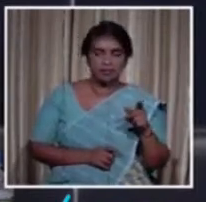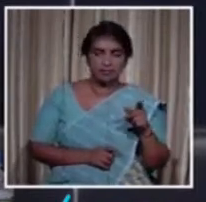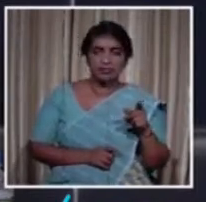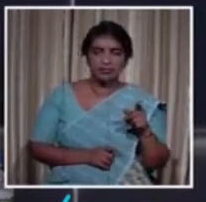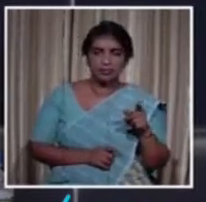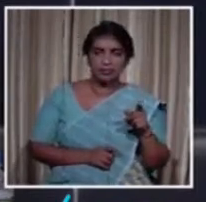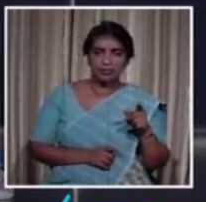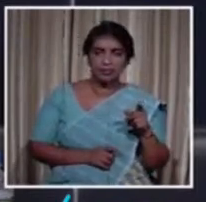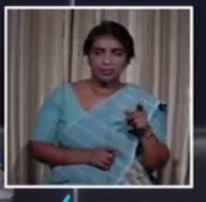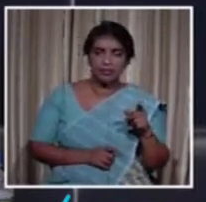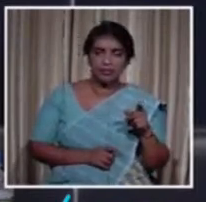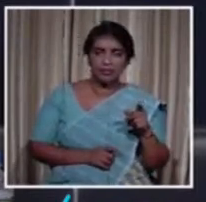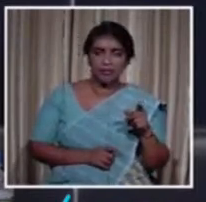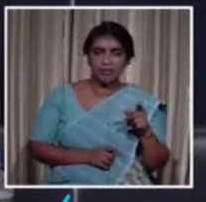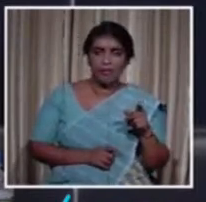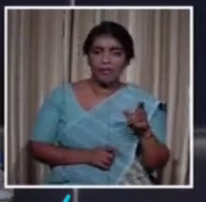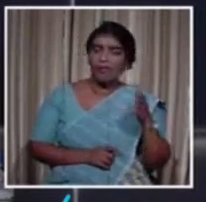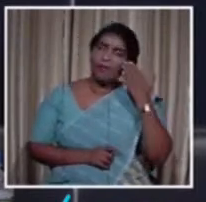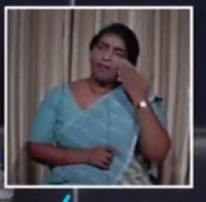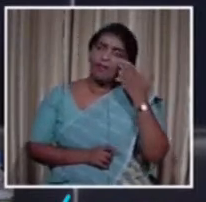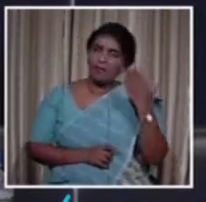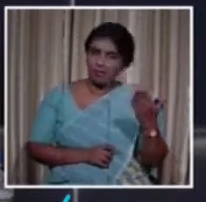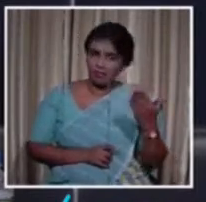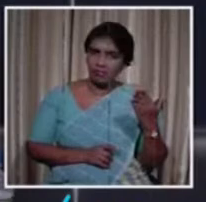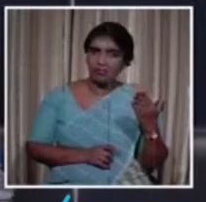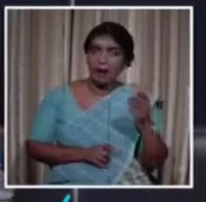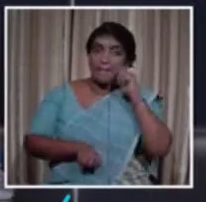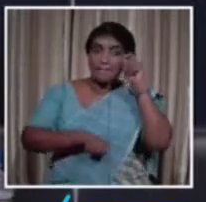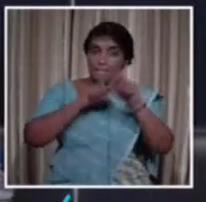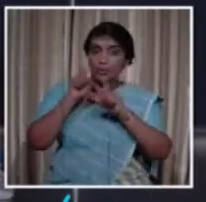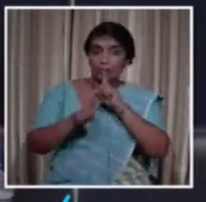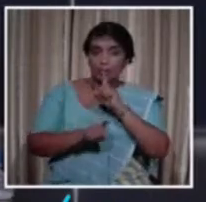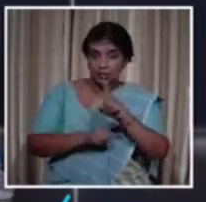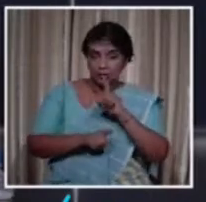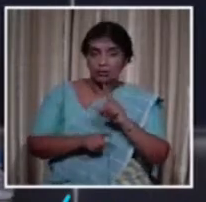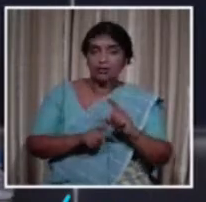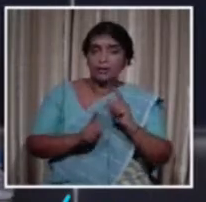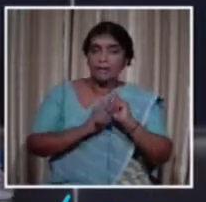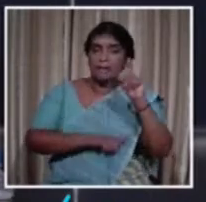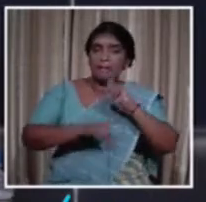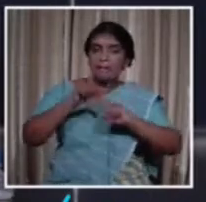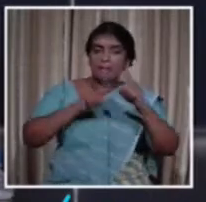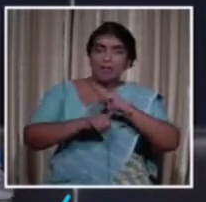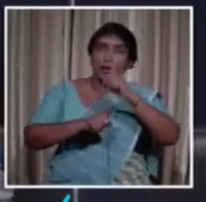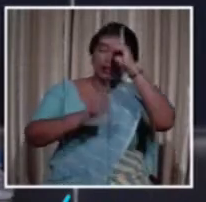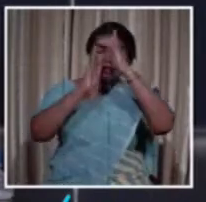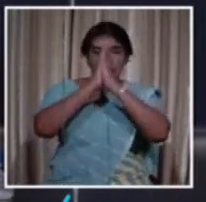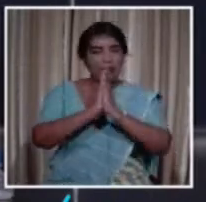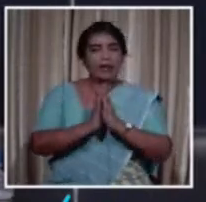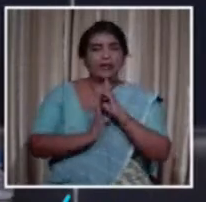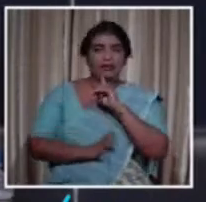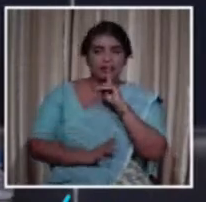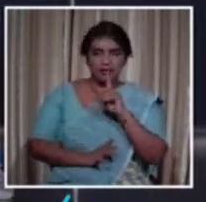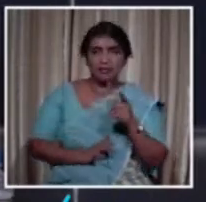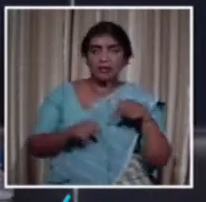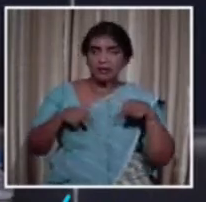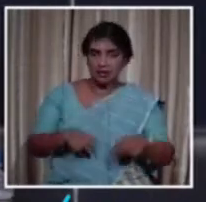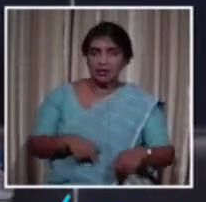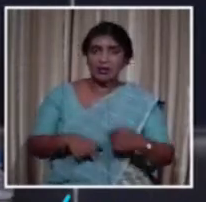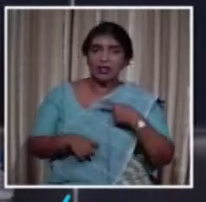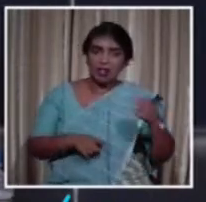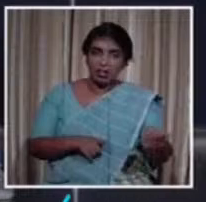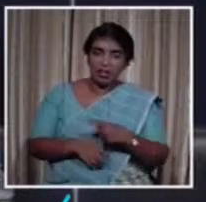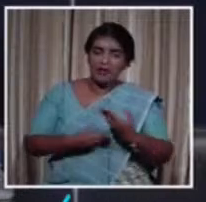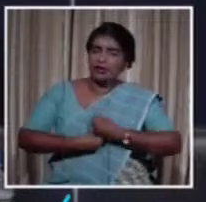ඇත්ත වශයෙන්ම ඒක දිහා බැලුවාම මිනිස්සු කියලා තියෙන දේ මේ මුළු පාර්ලිමේන්තුවටම සාප කරනවා අපි මේ දවස්වත් නාස්ති